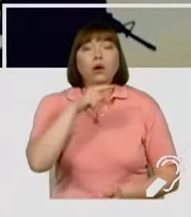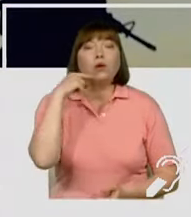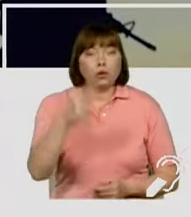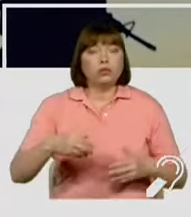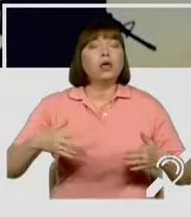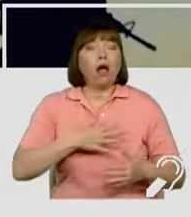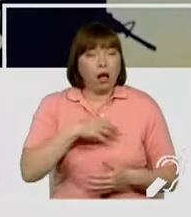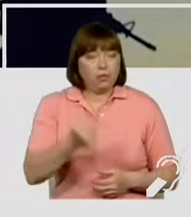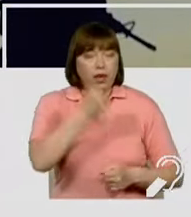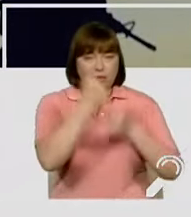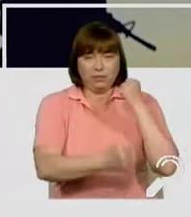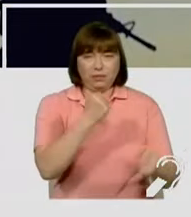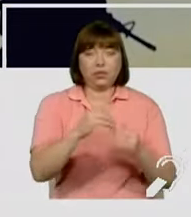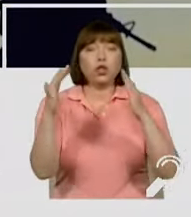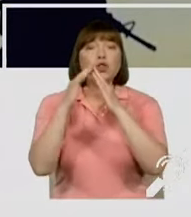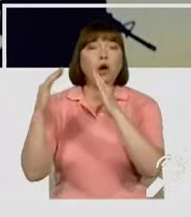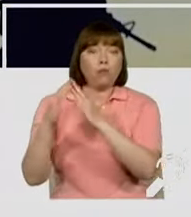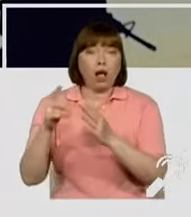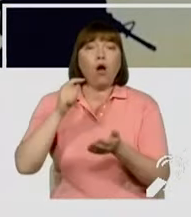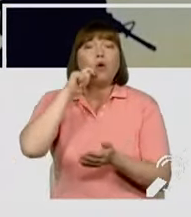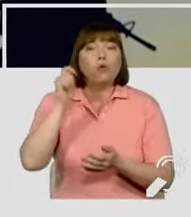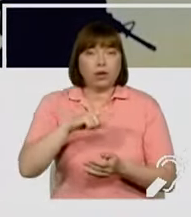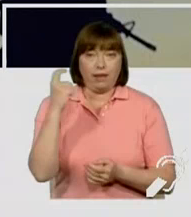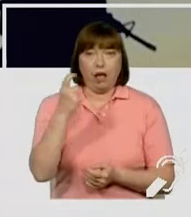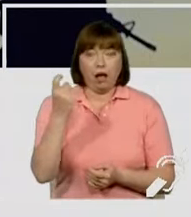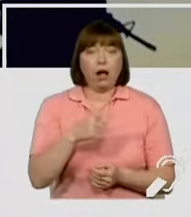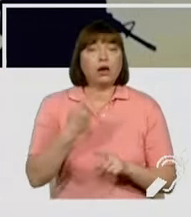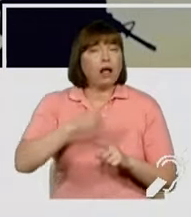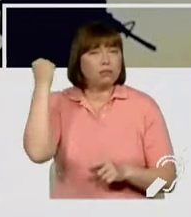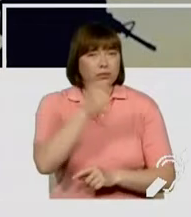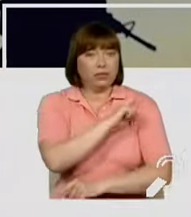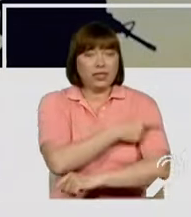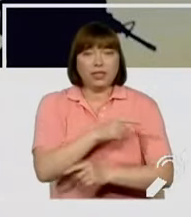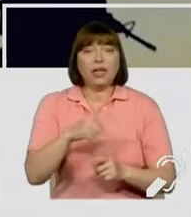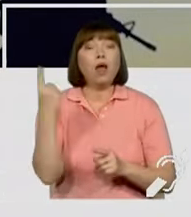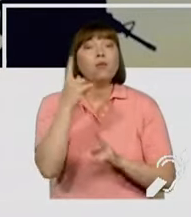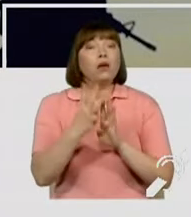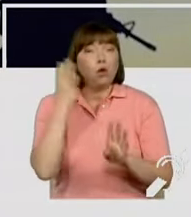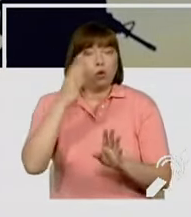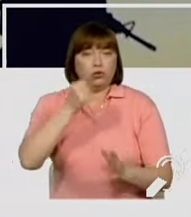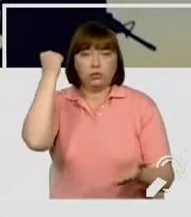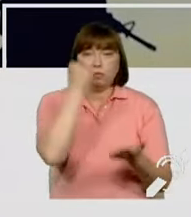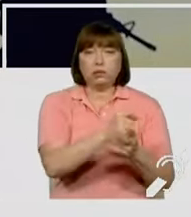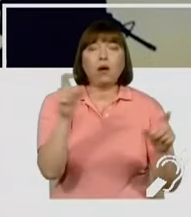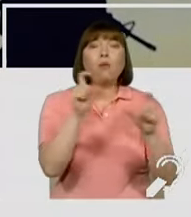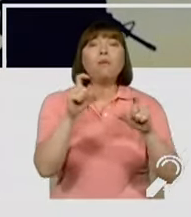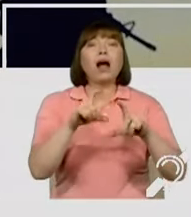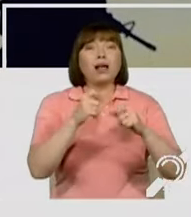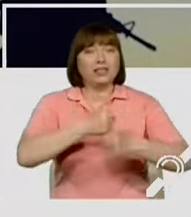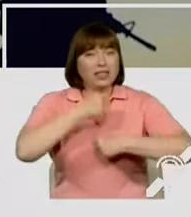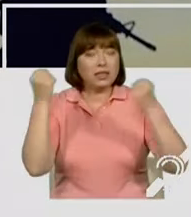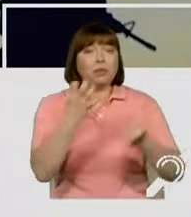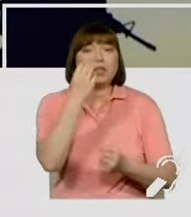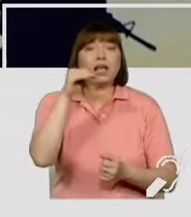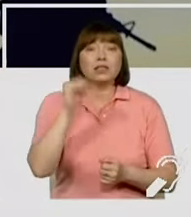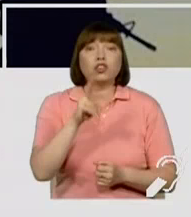Rusia a lovit din nou zone rezidențiale din orașul ucrainean Kharkov. Atacul brutal a țintit mai întâi un centru comercial de 15.000 de